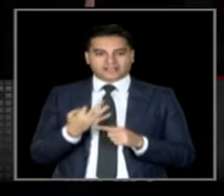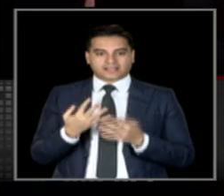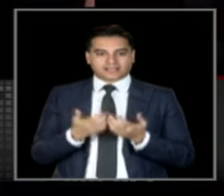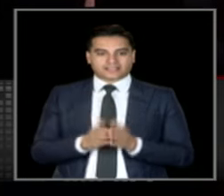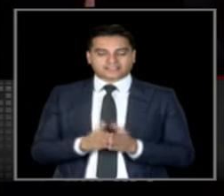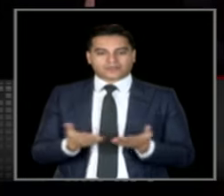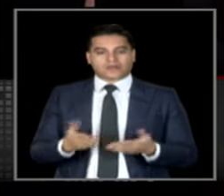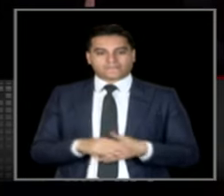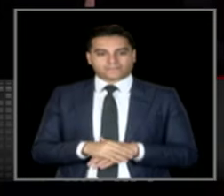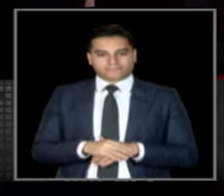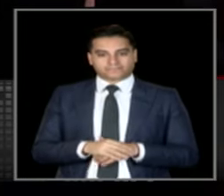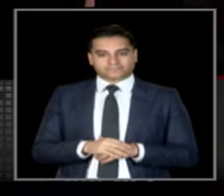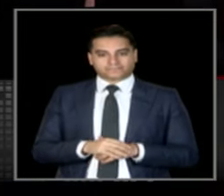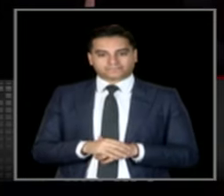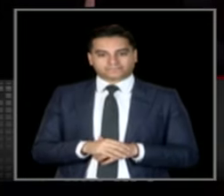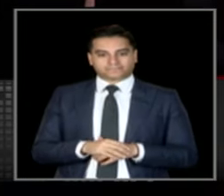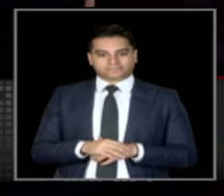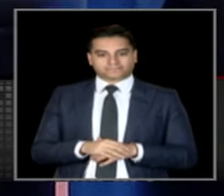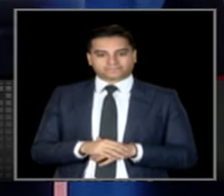448 في 3 يساوي كام؟